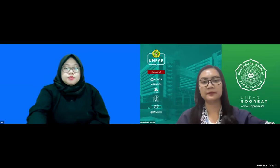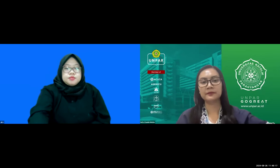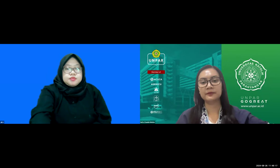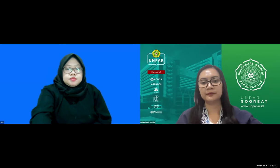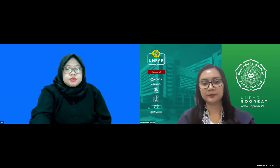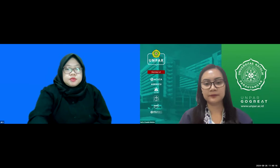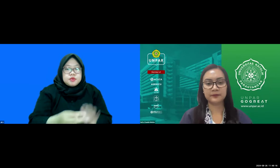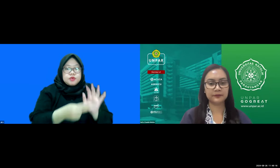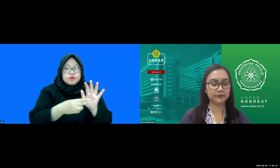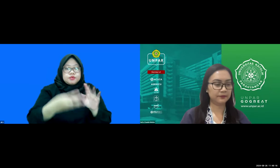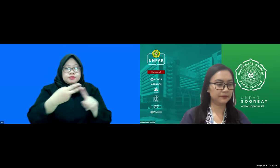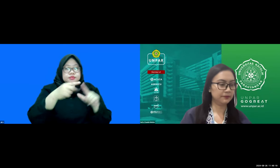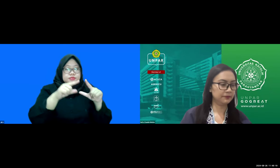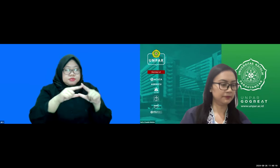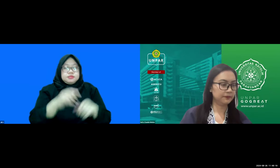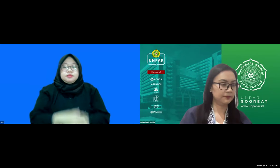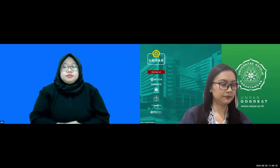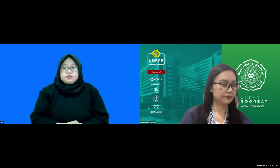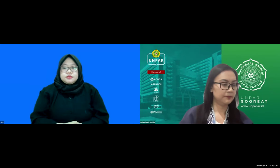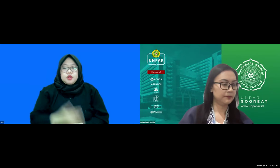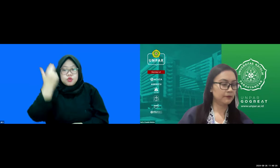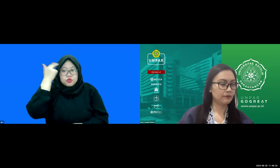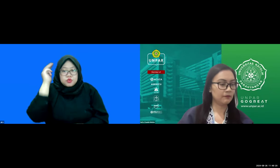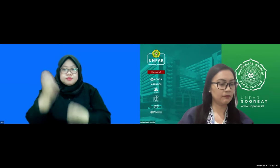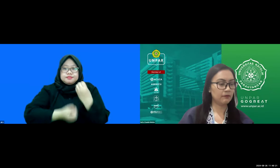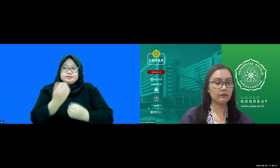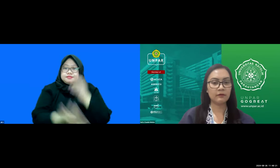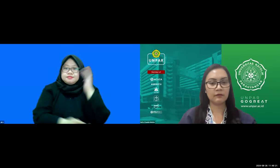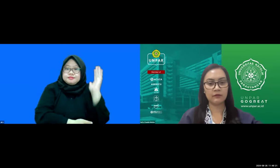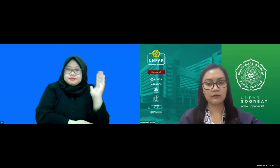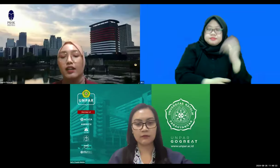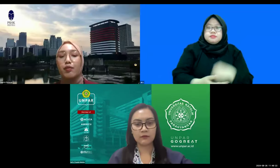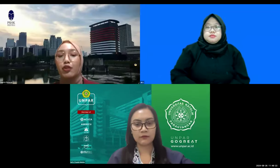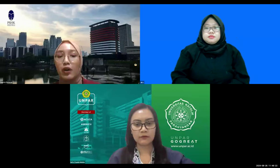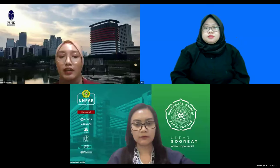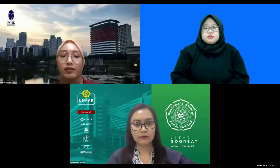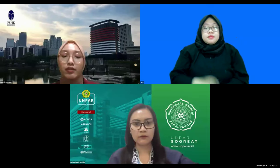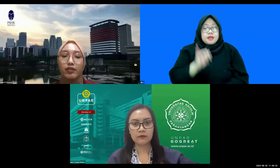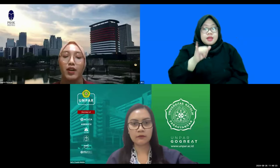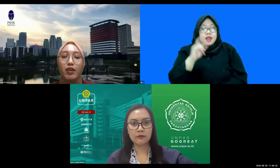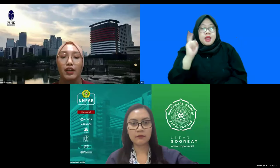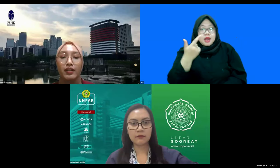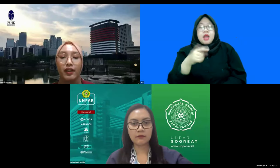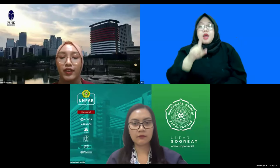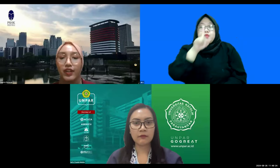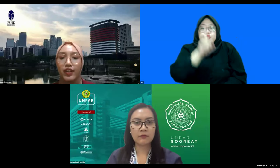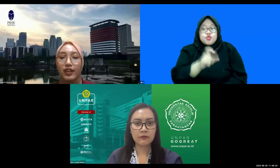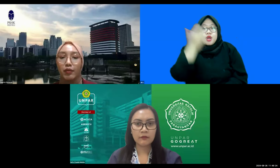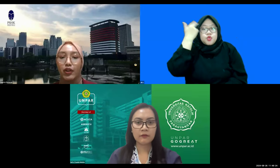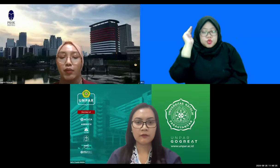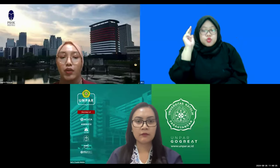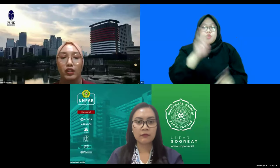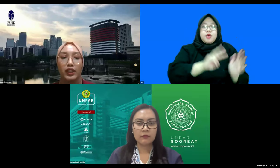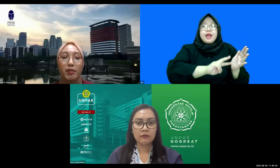atas pemaparannya. Memang ada kebutuhan untuk melakukan